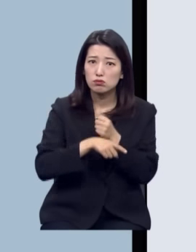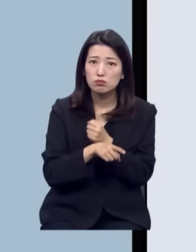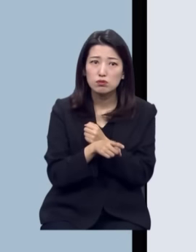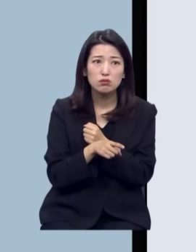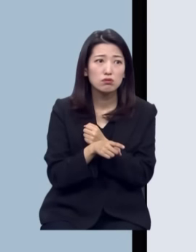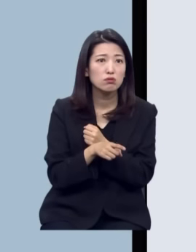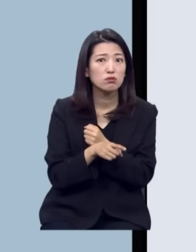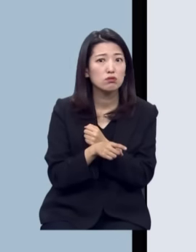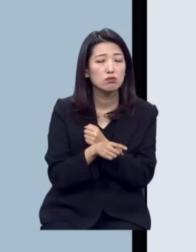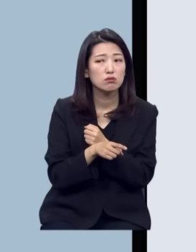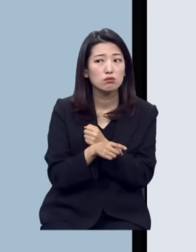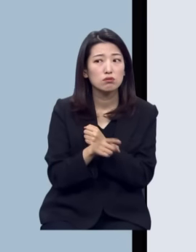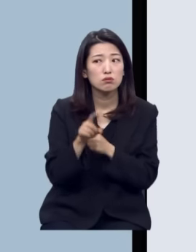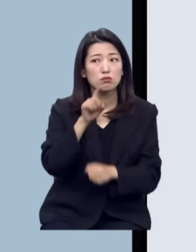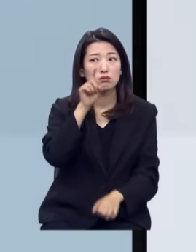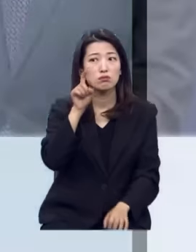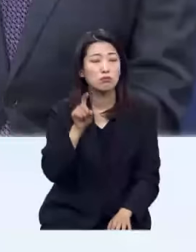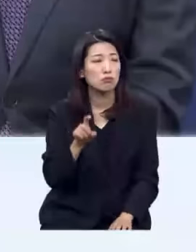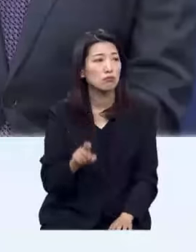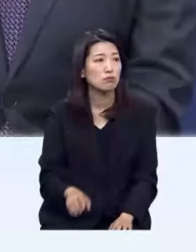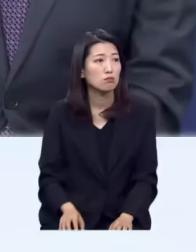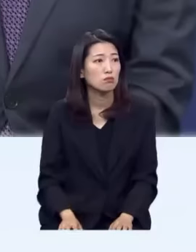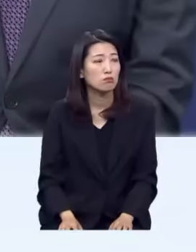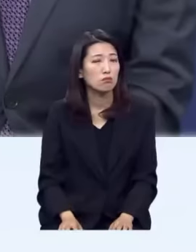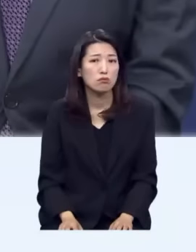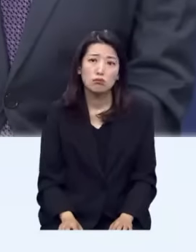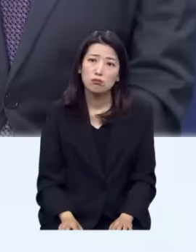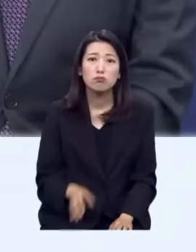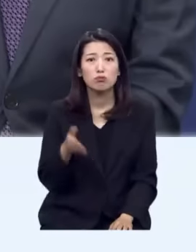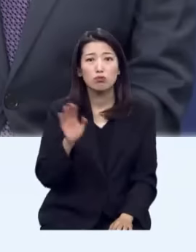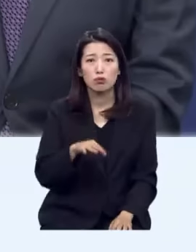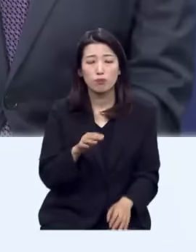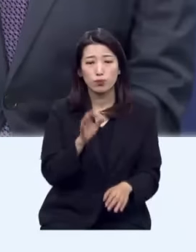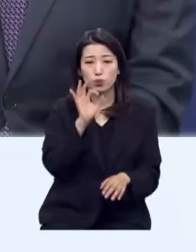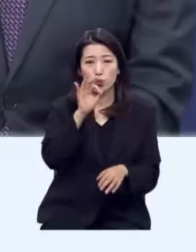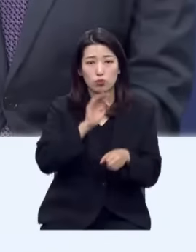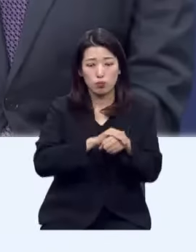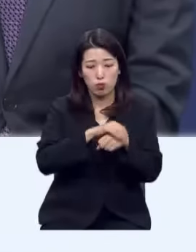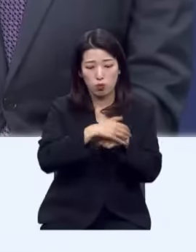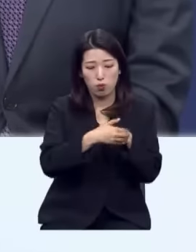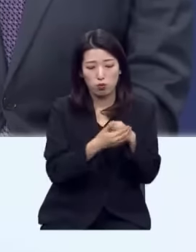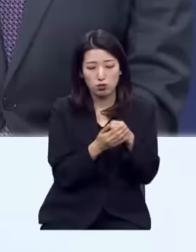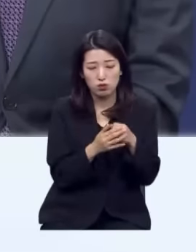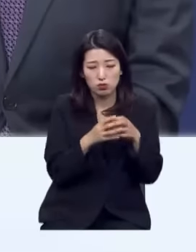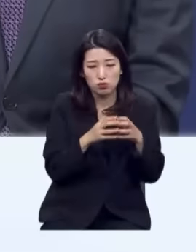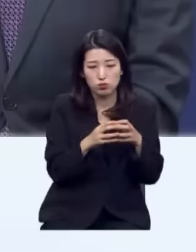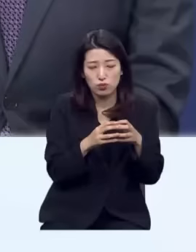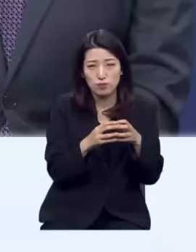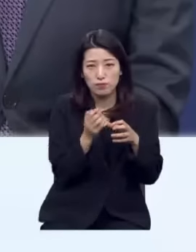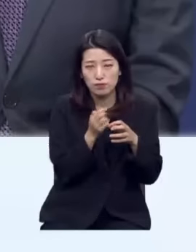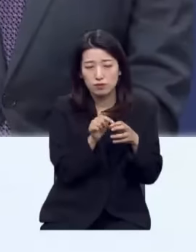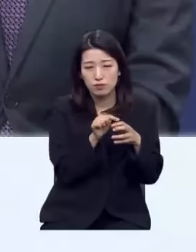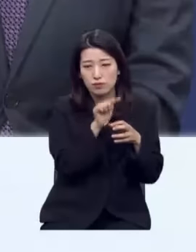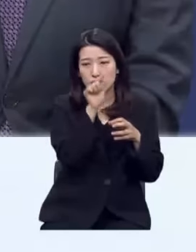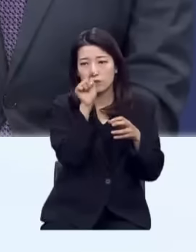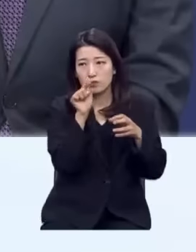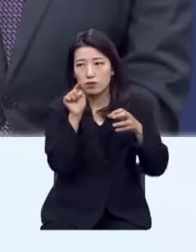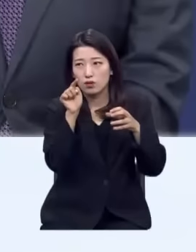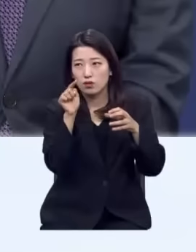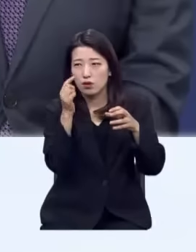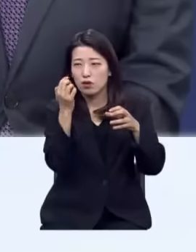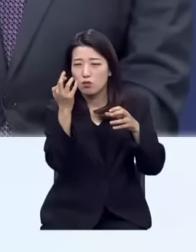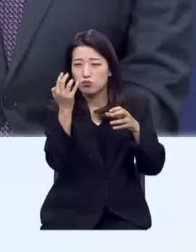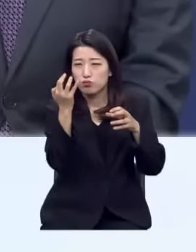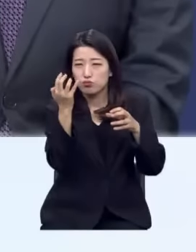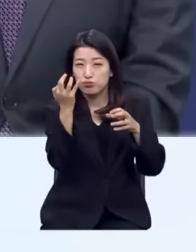얘기하잖아요 근데 돈의 에 저기 포탄이 저 시안 폭탄이 불이 붙었아요 저거 뭐겠어요 포탄이 터지면